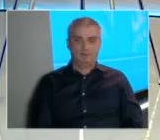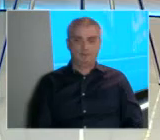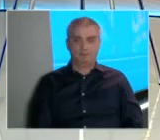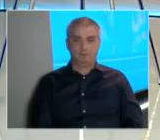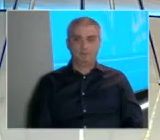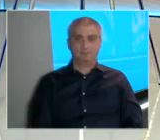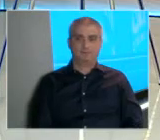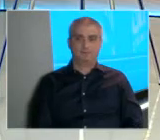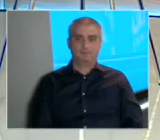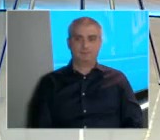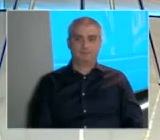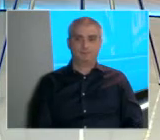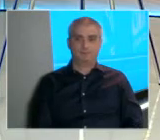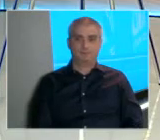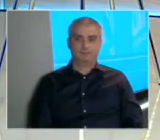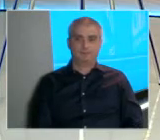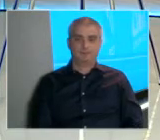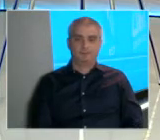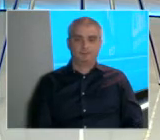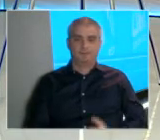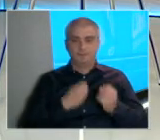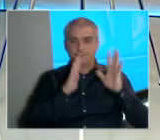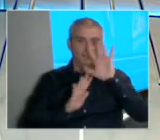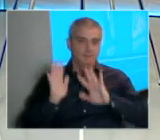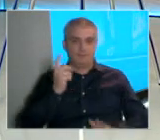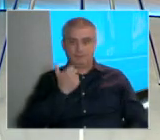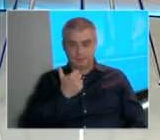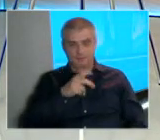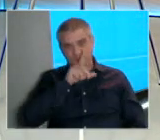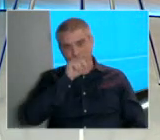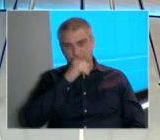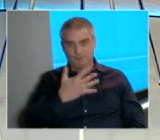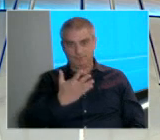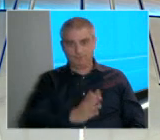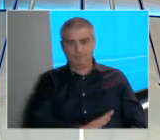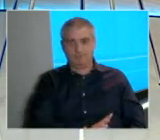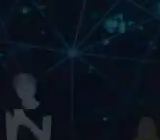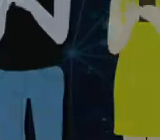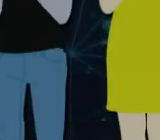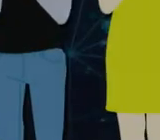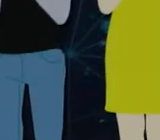יודע. אין לדעת. מסרים עמומים. ציוצים עכשיו.